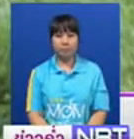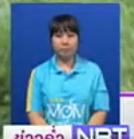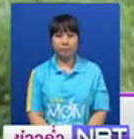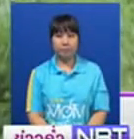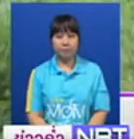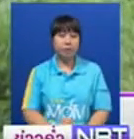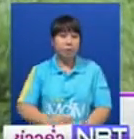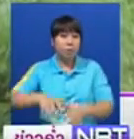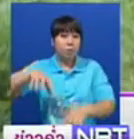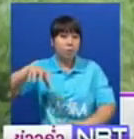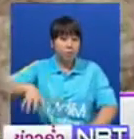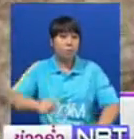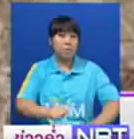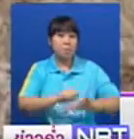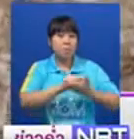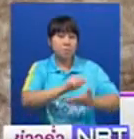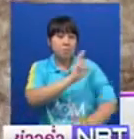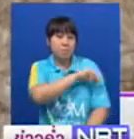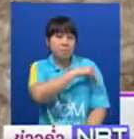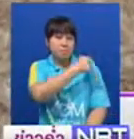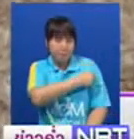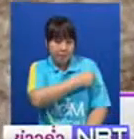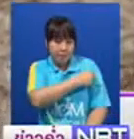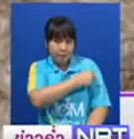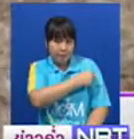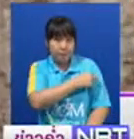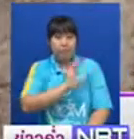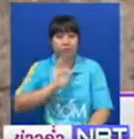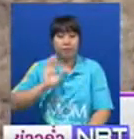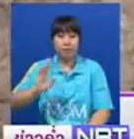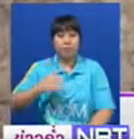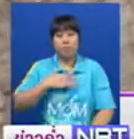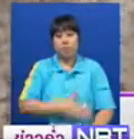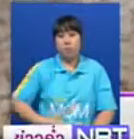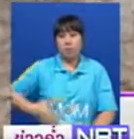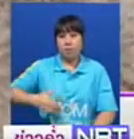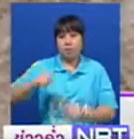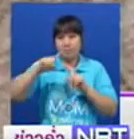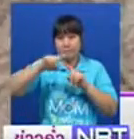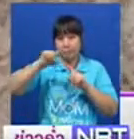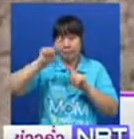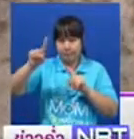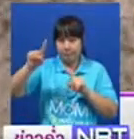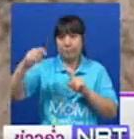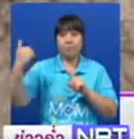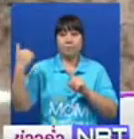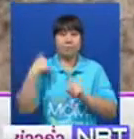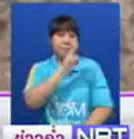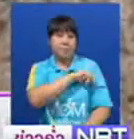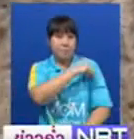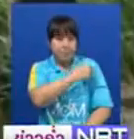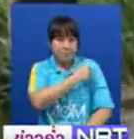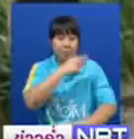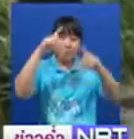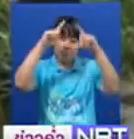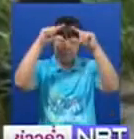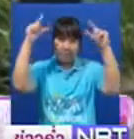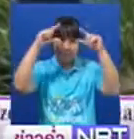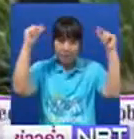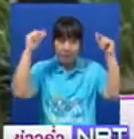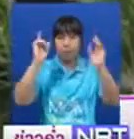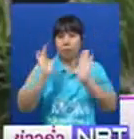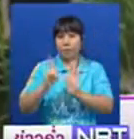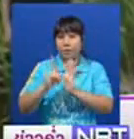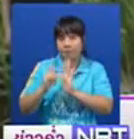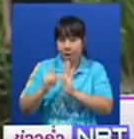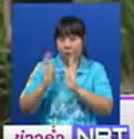หน่วยบริการทางการแพทย์และสาธารณสุขเขตบริการสุขภาพที่1ที่ประกอบด้วยแพทย์พยาบาลเวชกิจเจ้